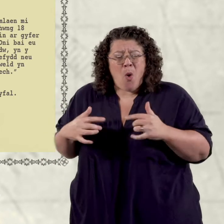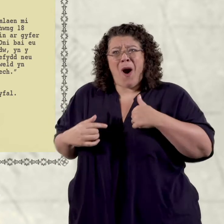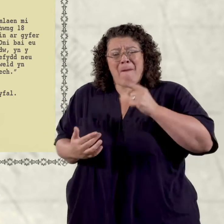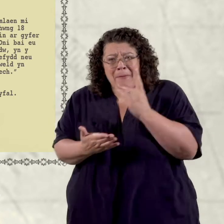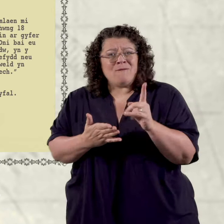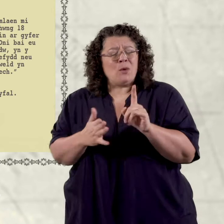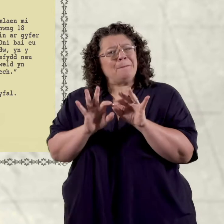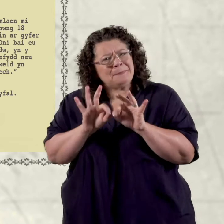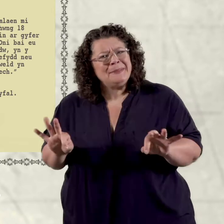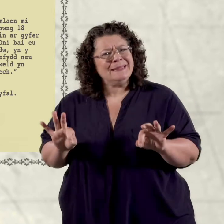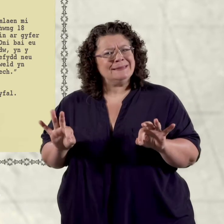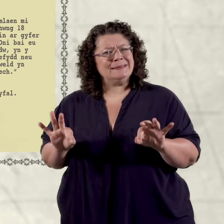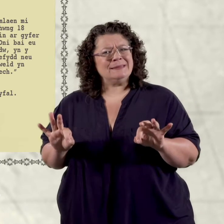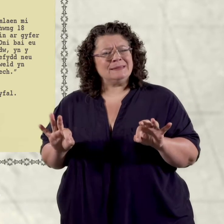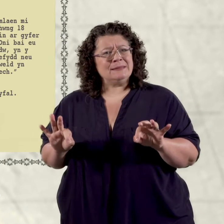rwan,